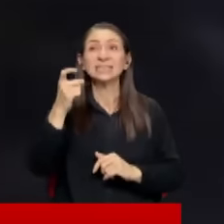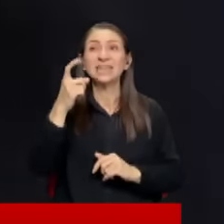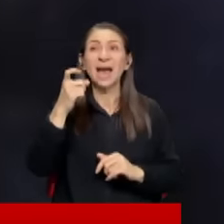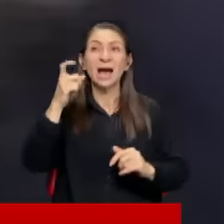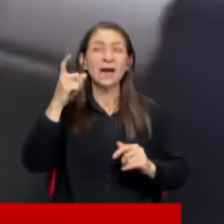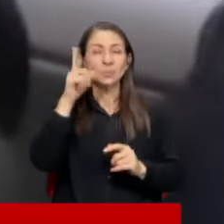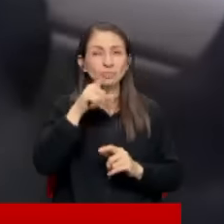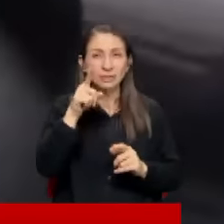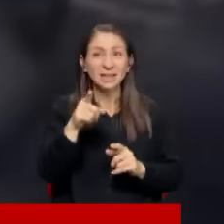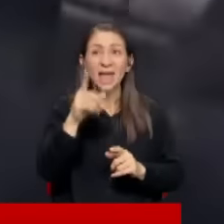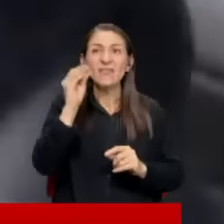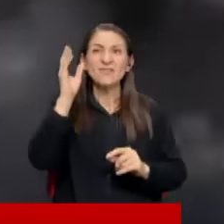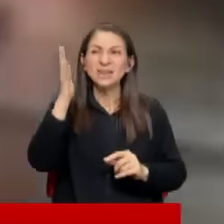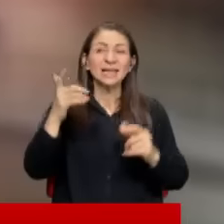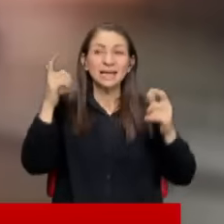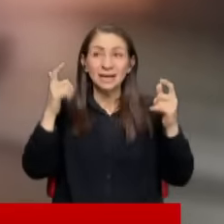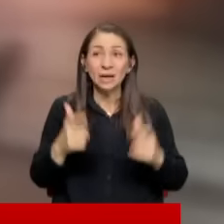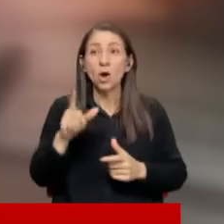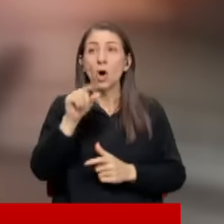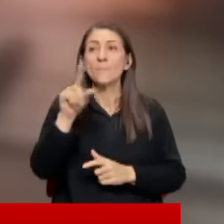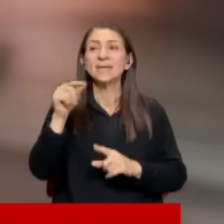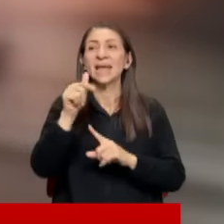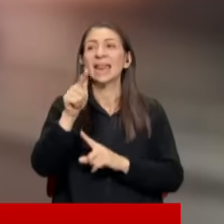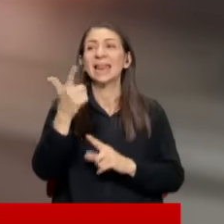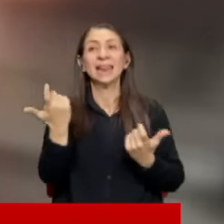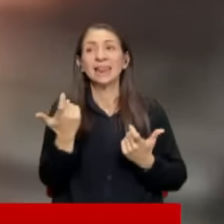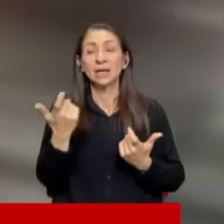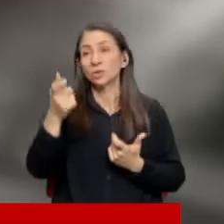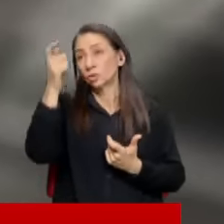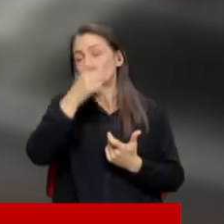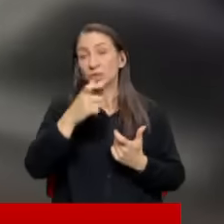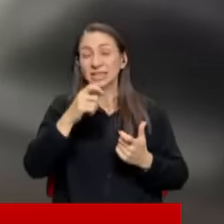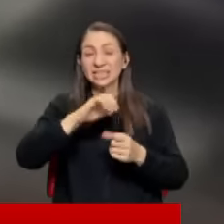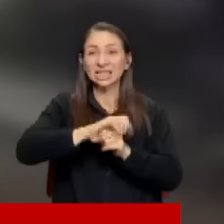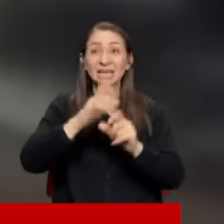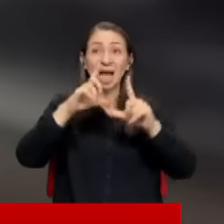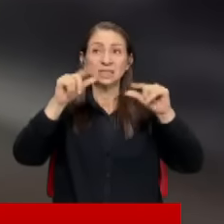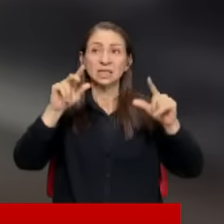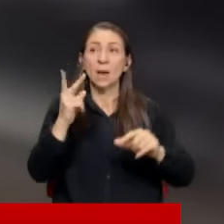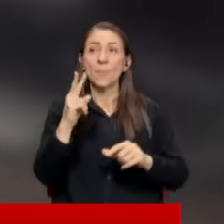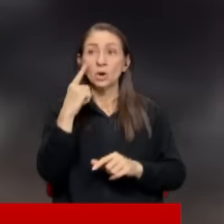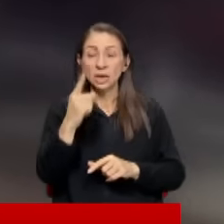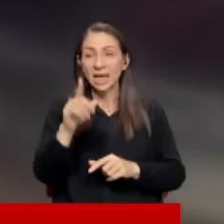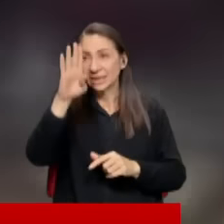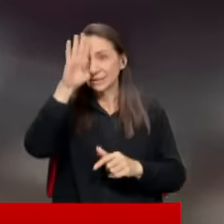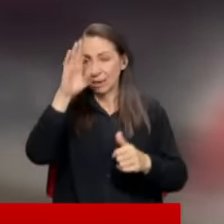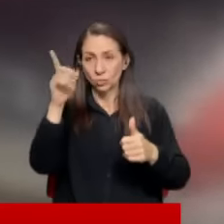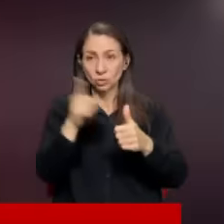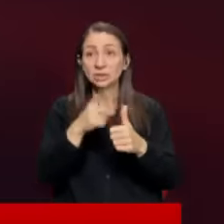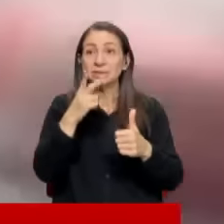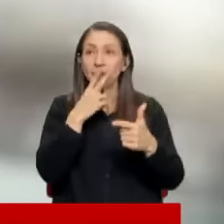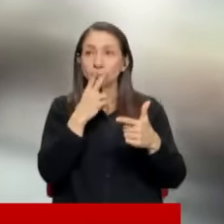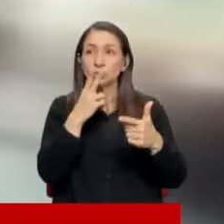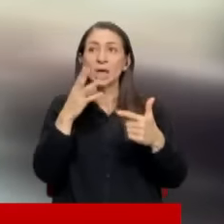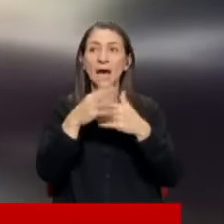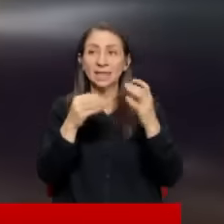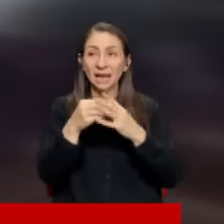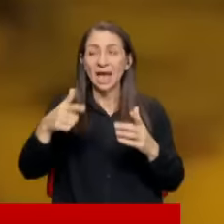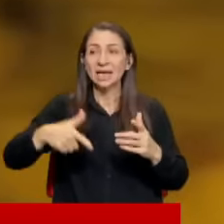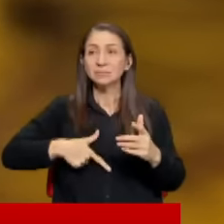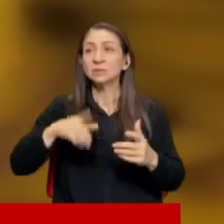şiddet olaylarının en fazla yaşandığı 11 ili sıraladı. Türkiye Şiddet Haritası raporuna göre İstanbul'u Samsun, Adana,